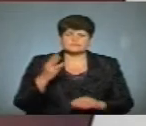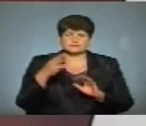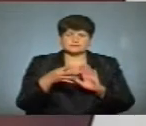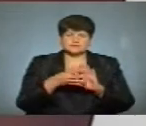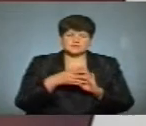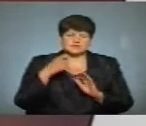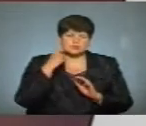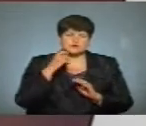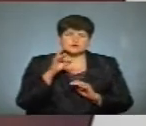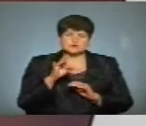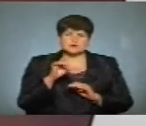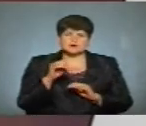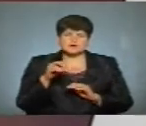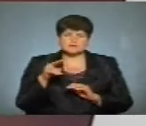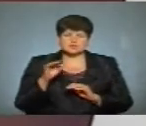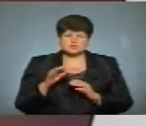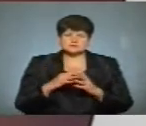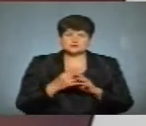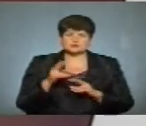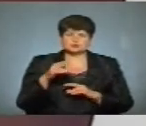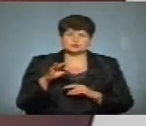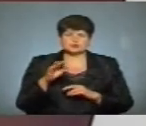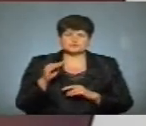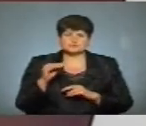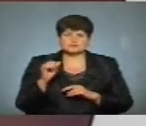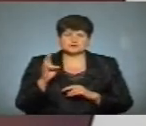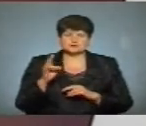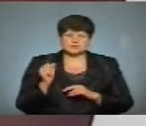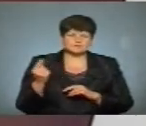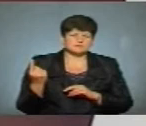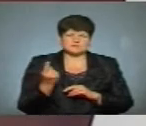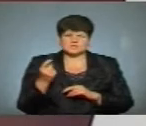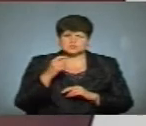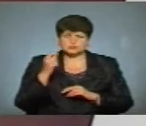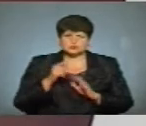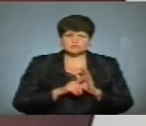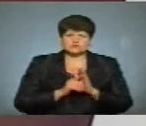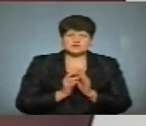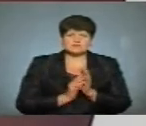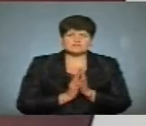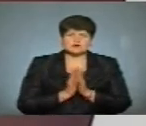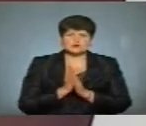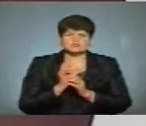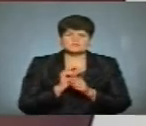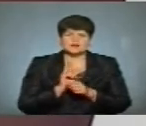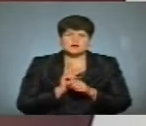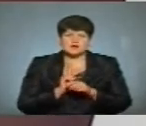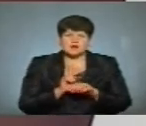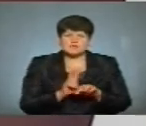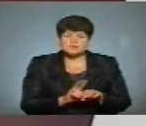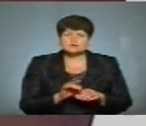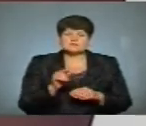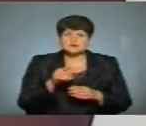39-річний Роман Репко із села Довжанка Тернопільського району одним із перших в Україні почав вирощувати їстівних равликів. На своїй